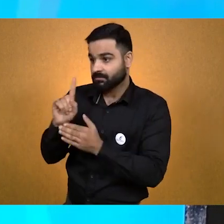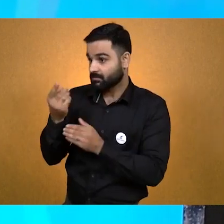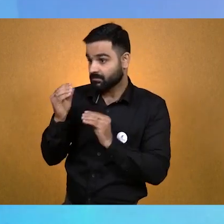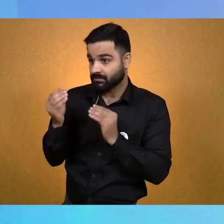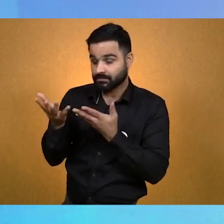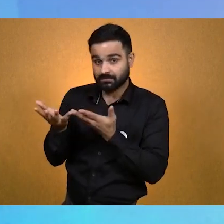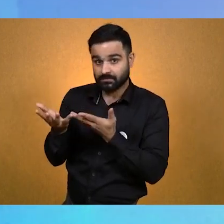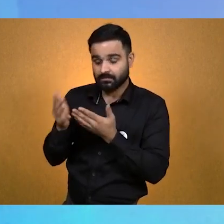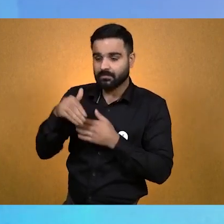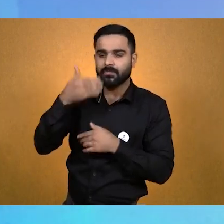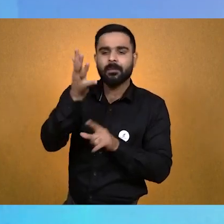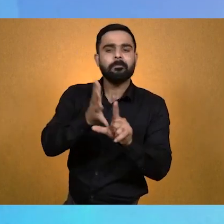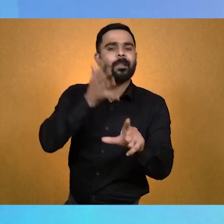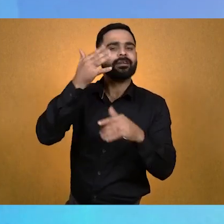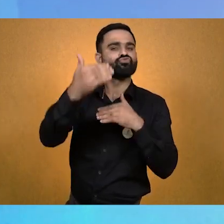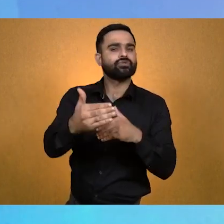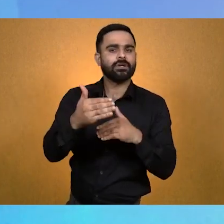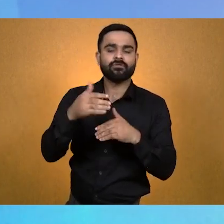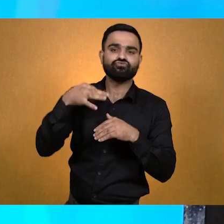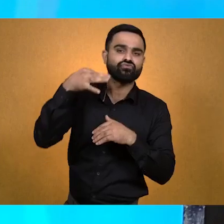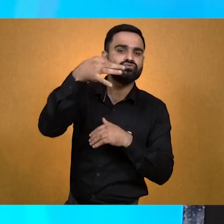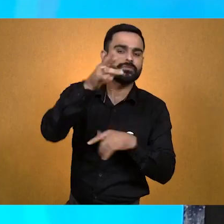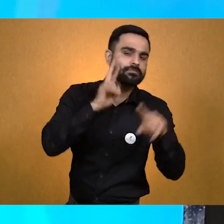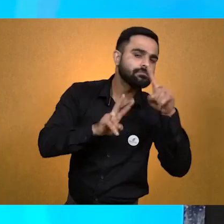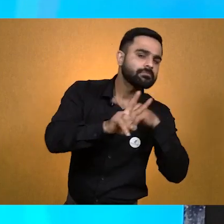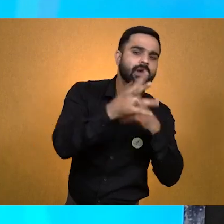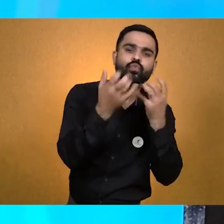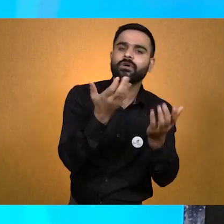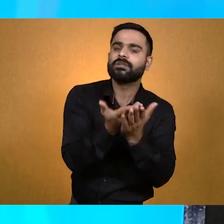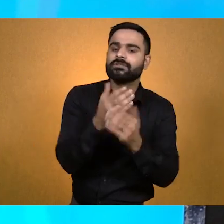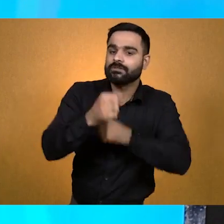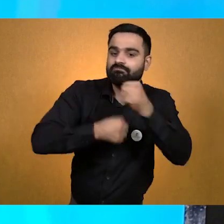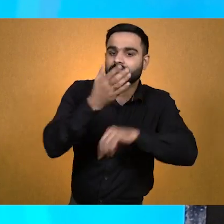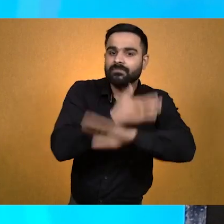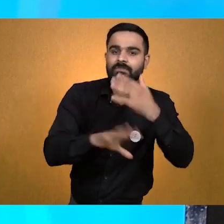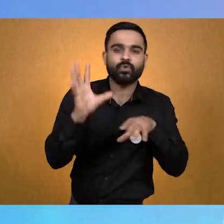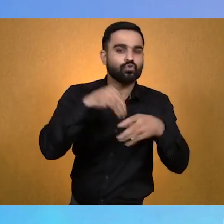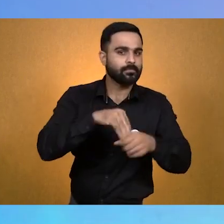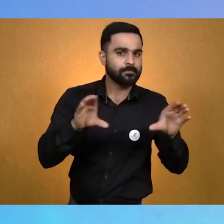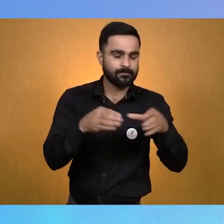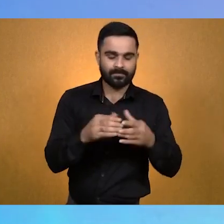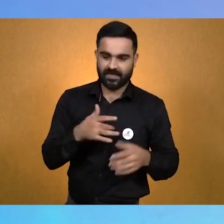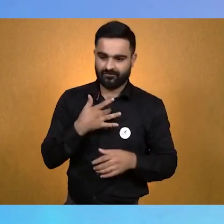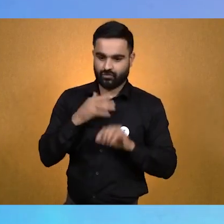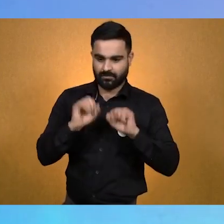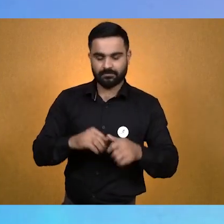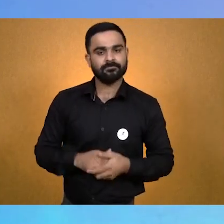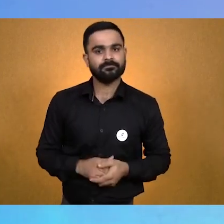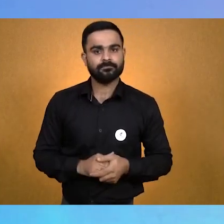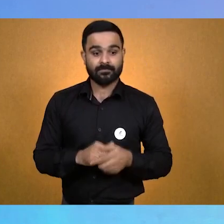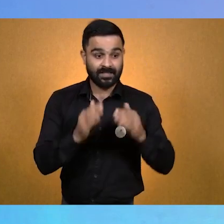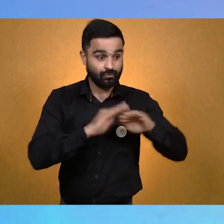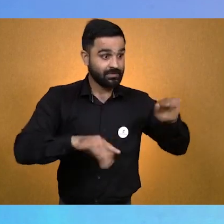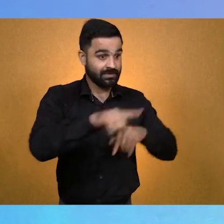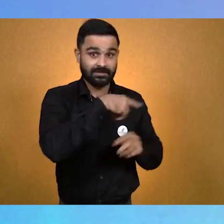आपसे शुरुआत करती हूँ कि अगले 5 साल में, आगे भविष्य में आप क्या देखना चाहते हैं इस पैरा स्पोर्ट्स के क्षेत्र में? मुझे लगता है कि इन